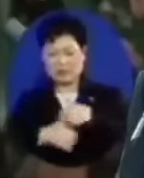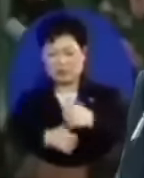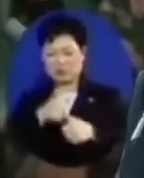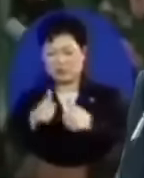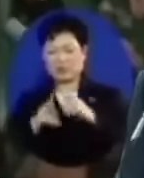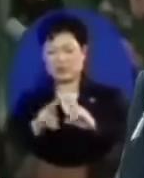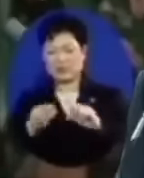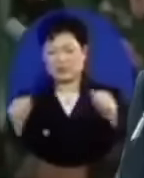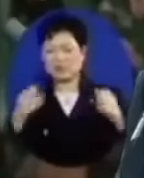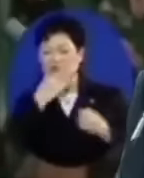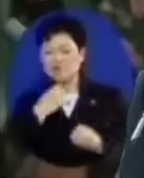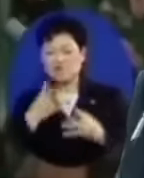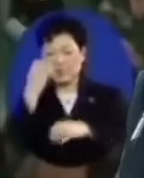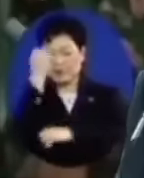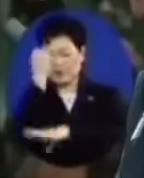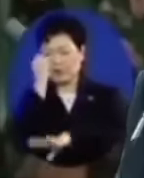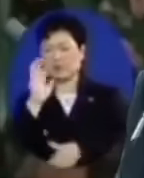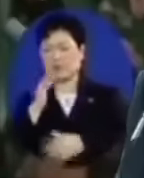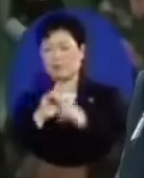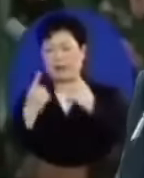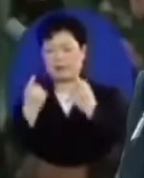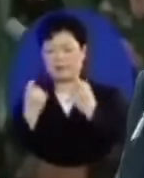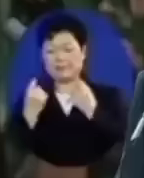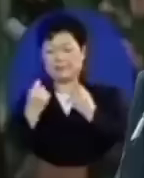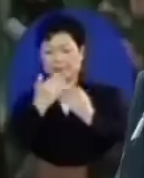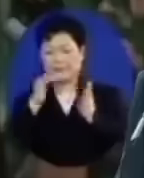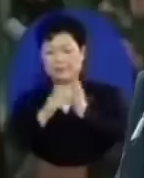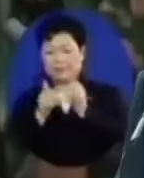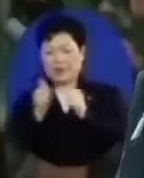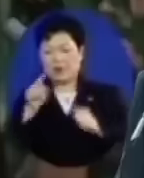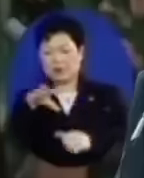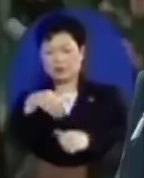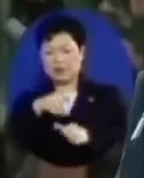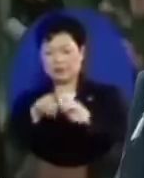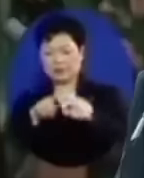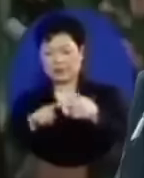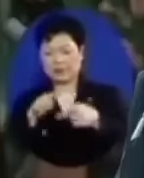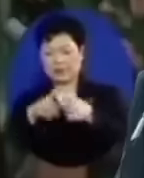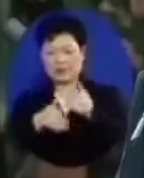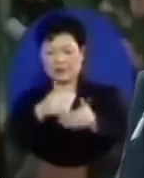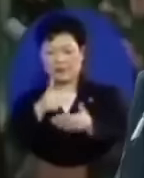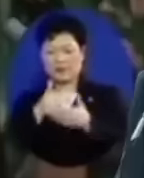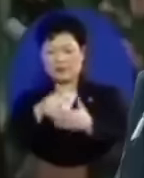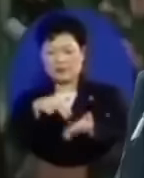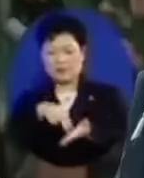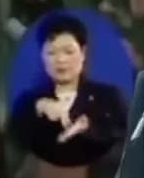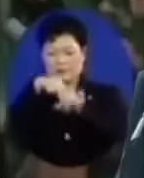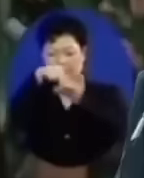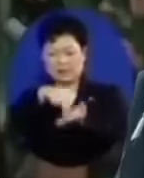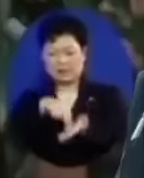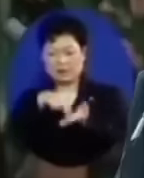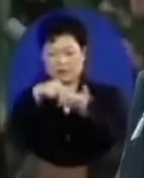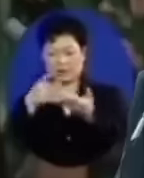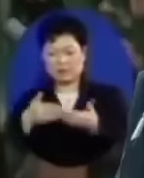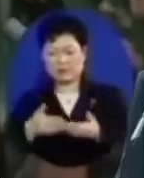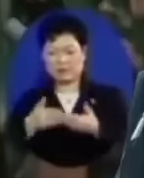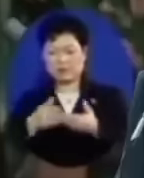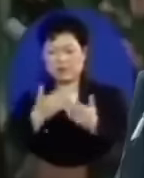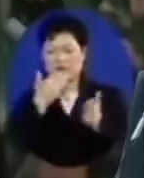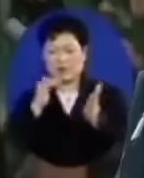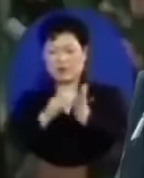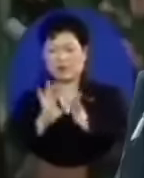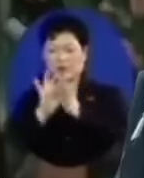이 땅에 축복의 근원이 될 것이라고 말하는 것처럼 야곱이 어느 곳에 가나 하나님이 사닥다리를 내려놓아서 야곱과 연결되어 간